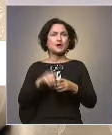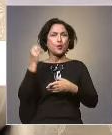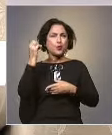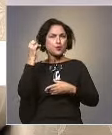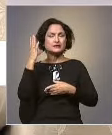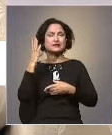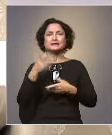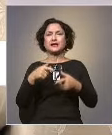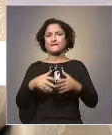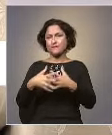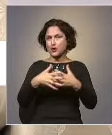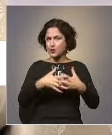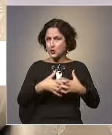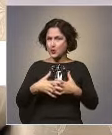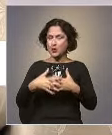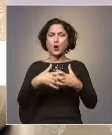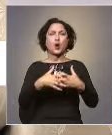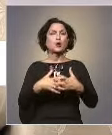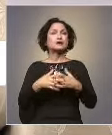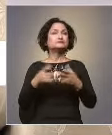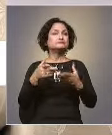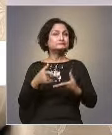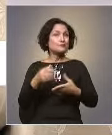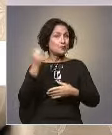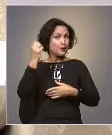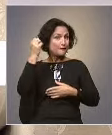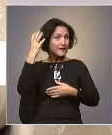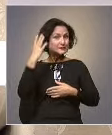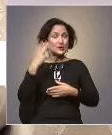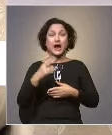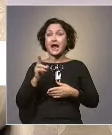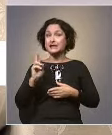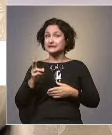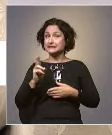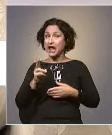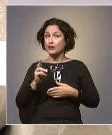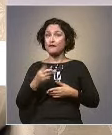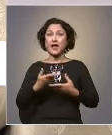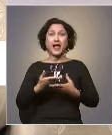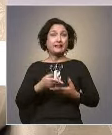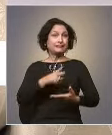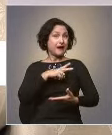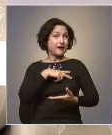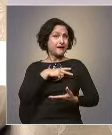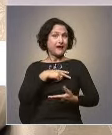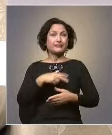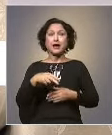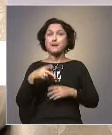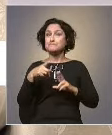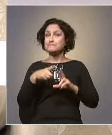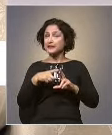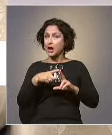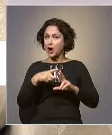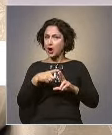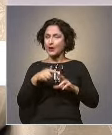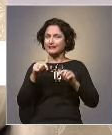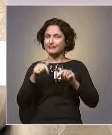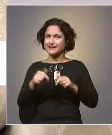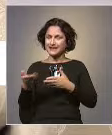Американското химическо дружество. Професор Кръстанов е носител на годишната награда Питагор за 2014 година. Днес той е наш